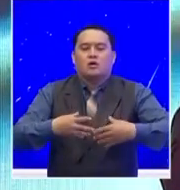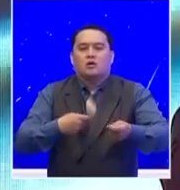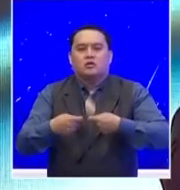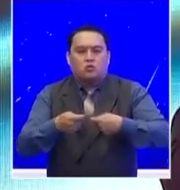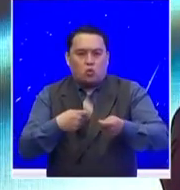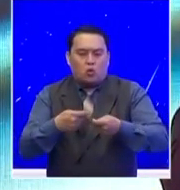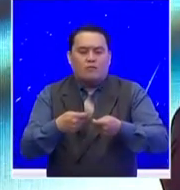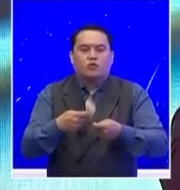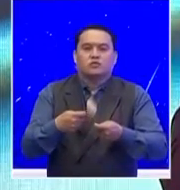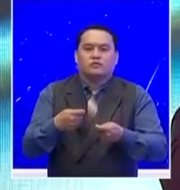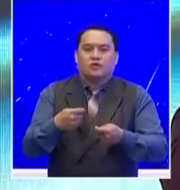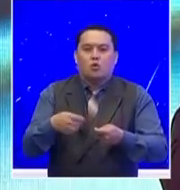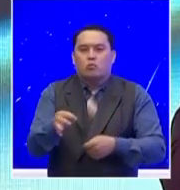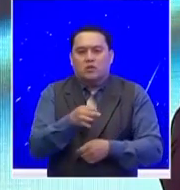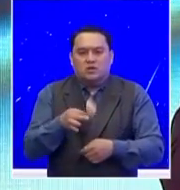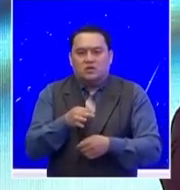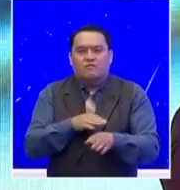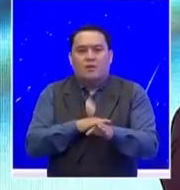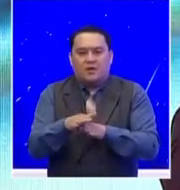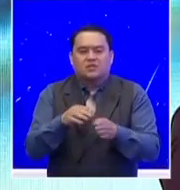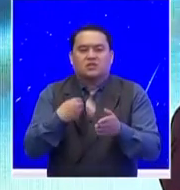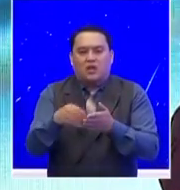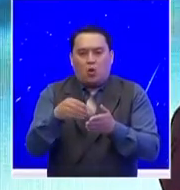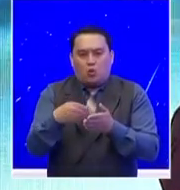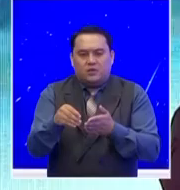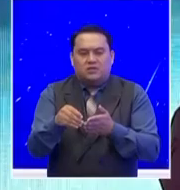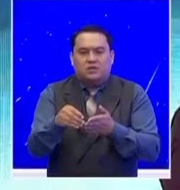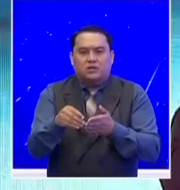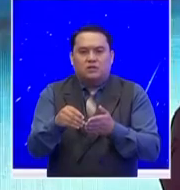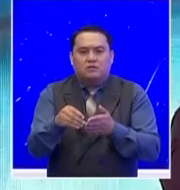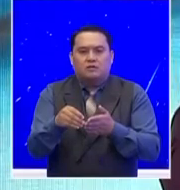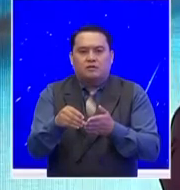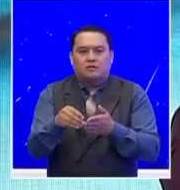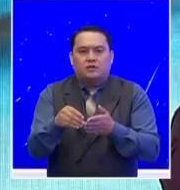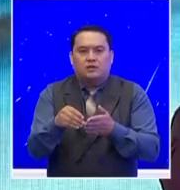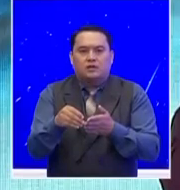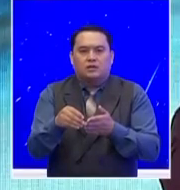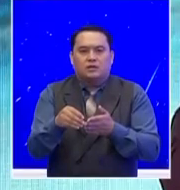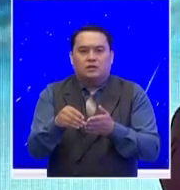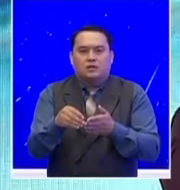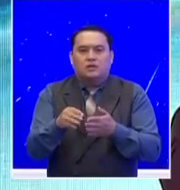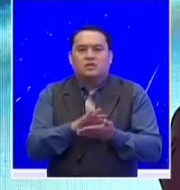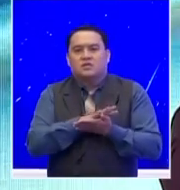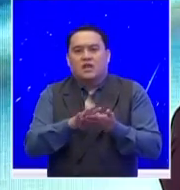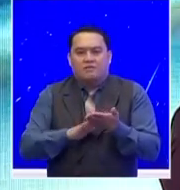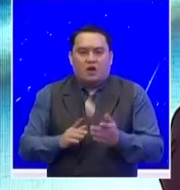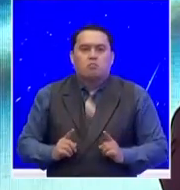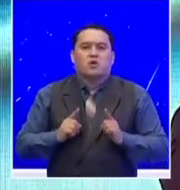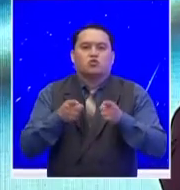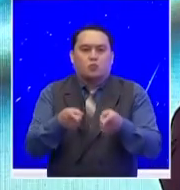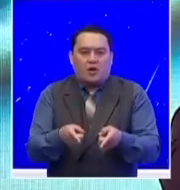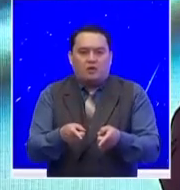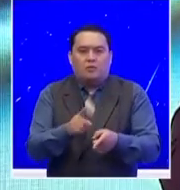закуп средств индивидуальной защиты осуществляется СК фармацией на основании заявок, которые поступают